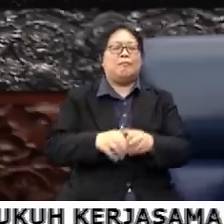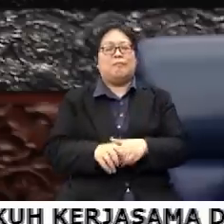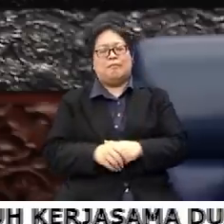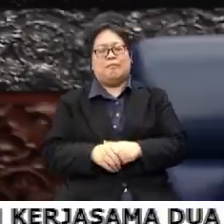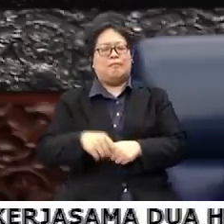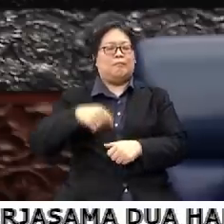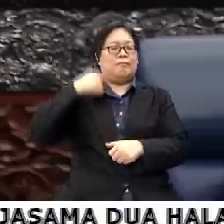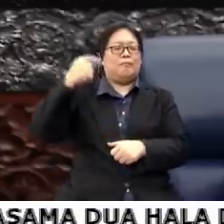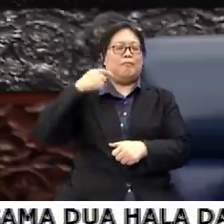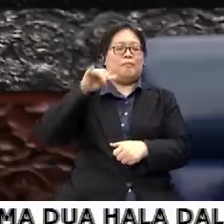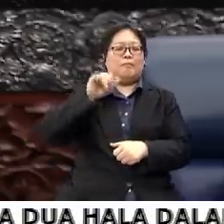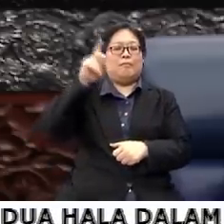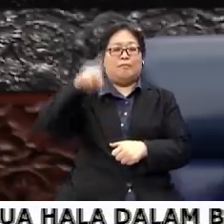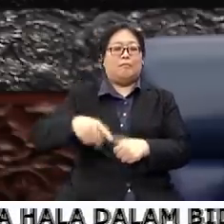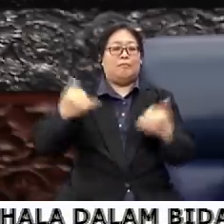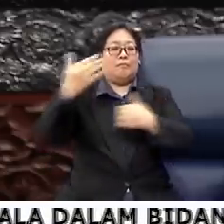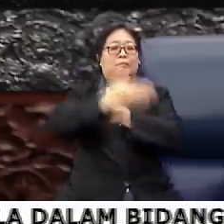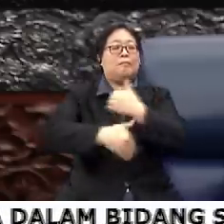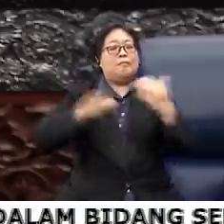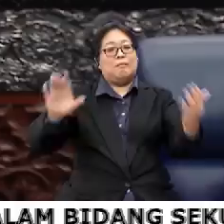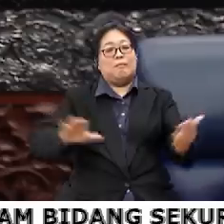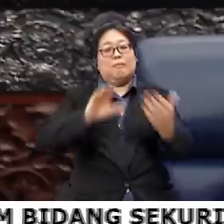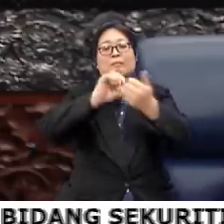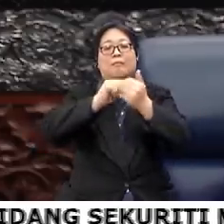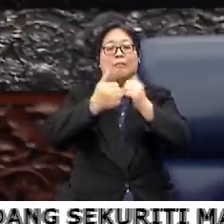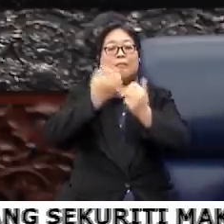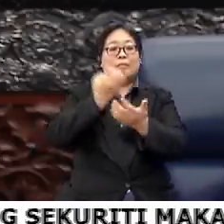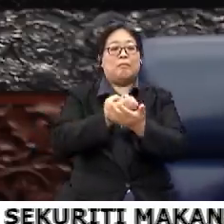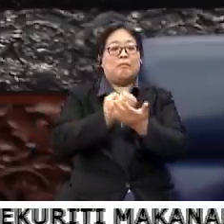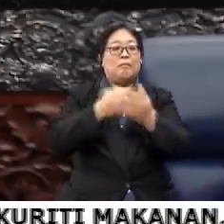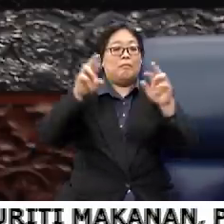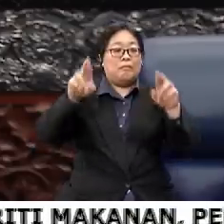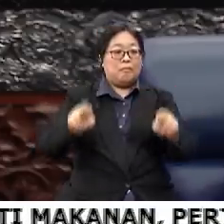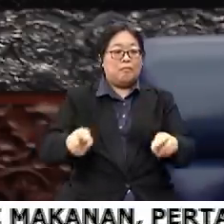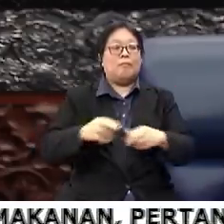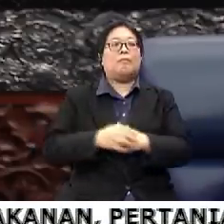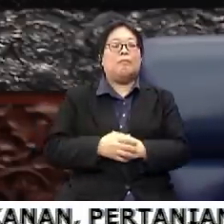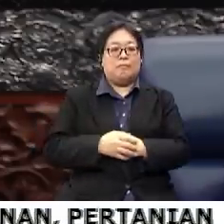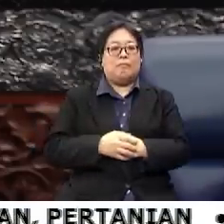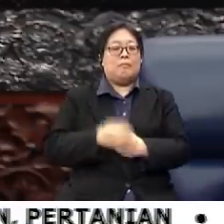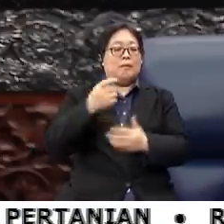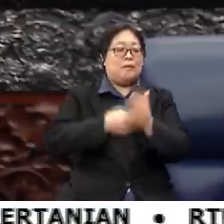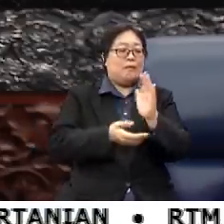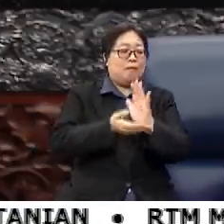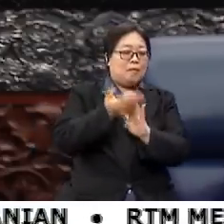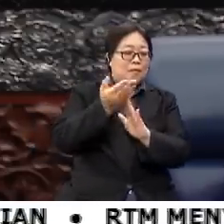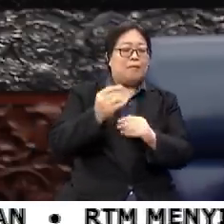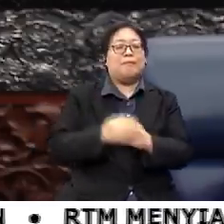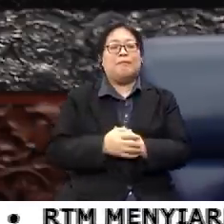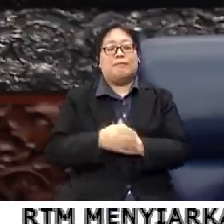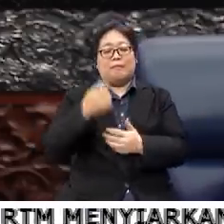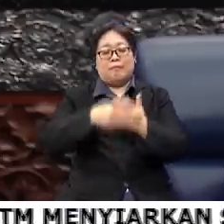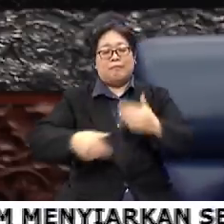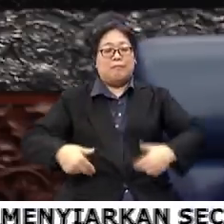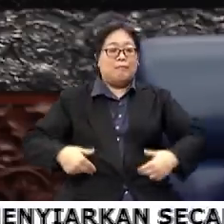Tuan Ibu, dalam keadaan negara sedang berhadapan dengan masalah ekonomi rakyat akibat kesan inflasi, kenaikan harga